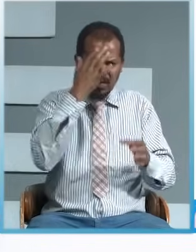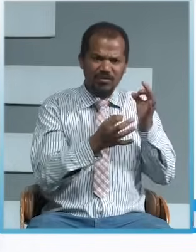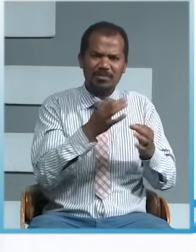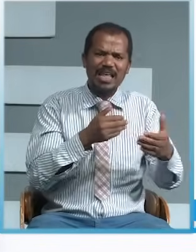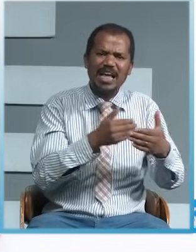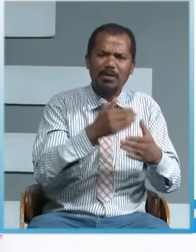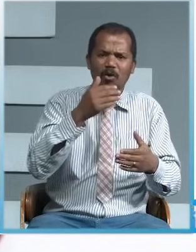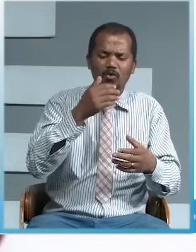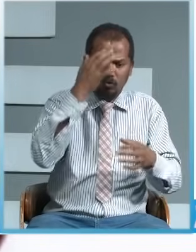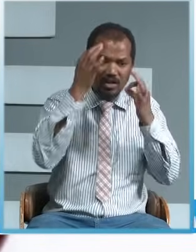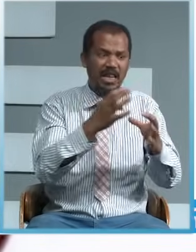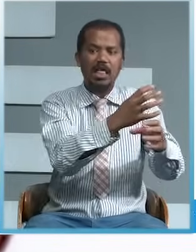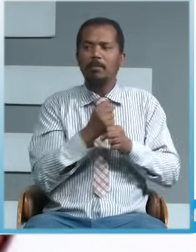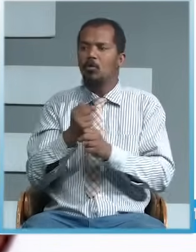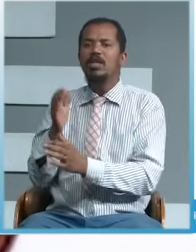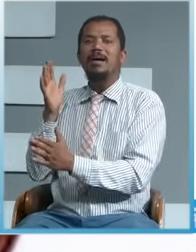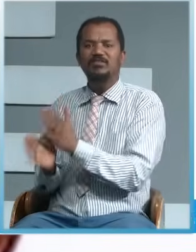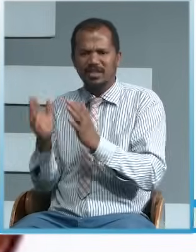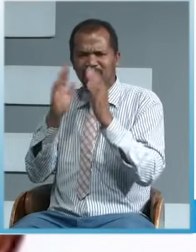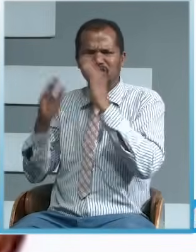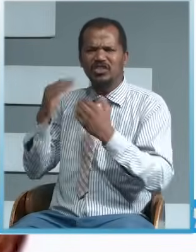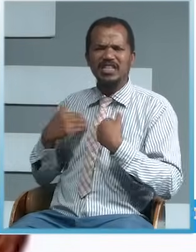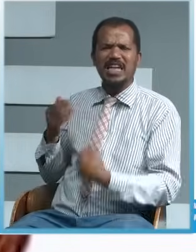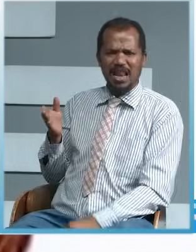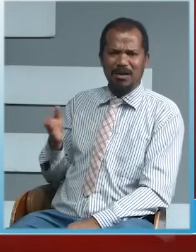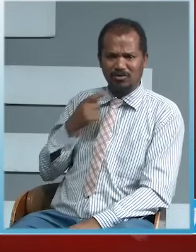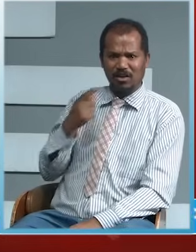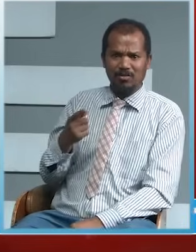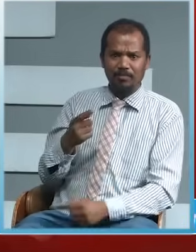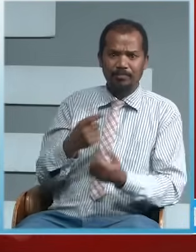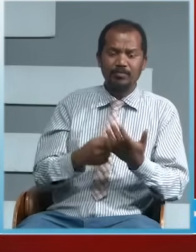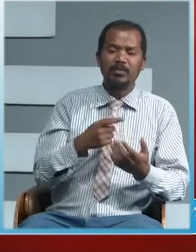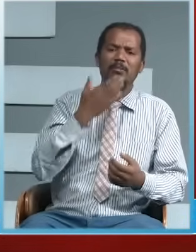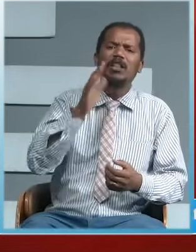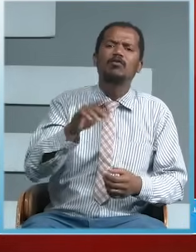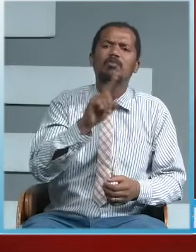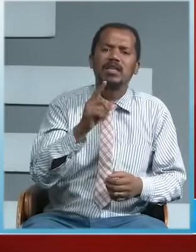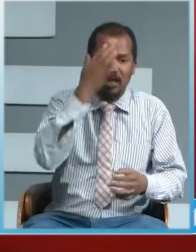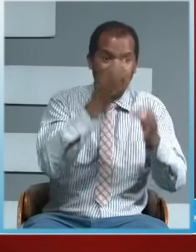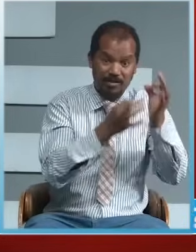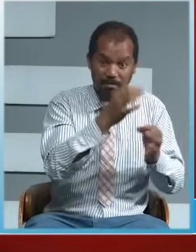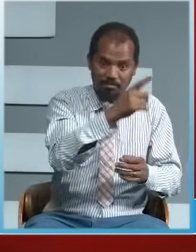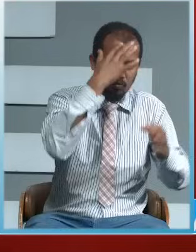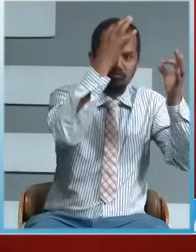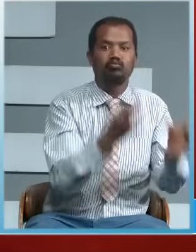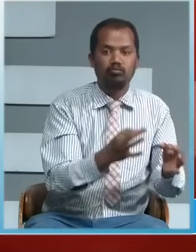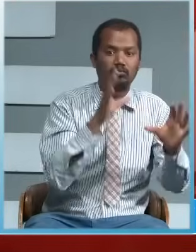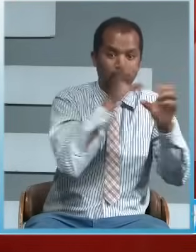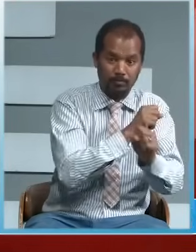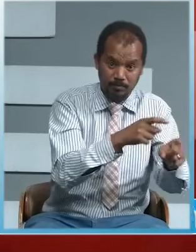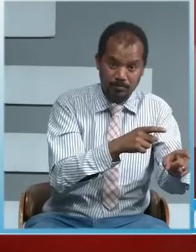ቤት የቀረበውን ውሳኔ ተቀብለው የማስፈጸም ችግር እንዳለባቸው ተናግረዋል። ከዛ በኋላ መጥፎ የነበረው ምንድን ነው? የፍርድ ቤቶቹ ውሳኔ